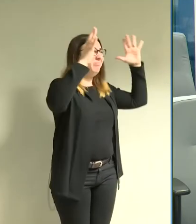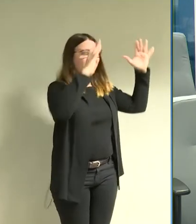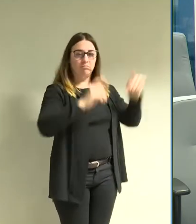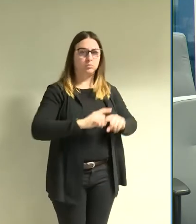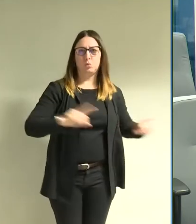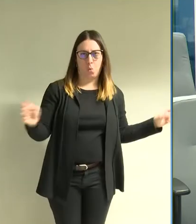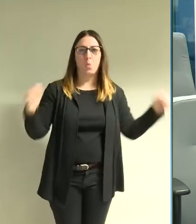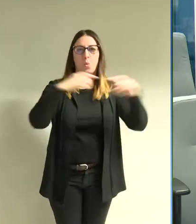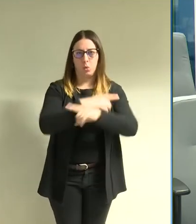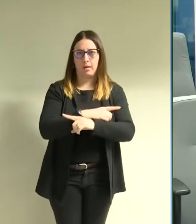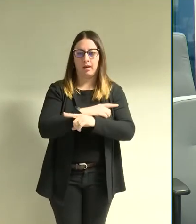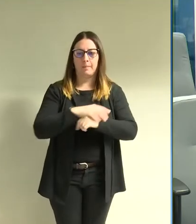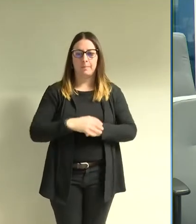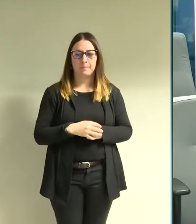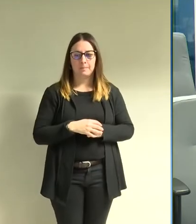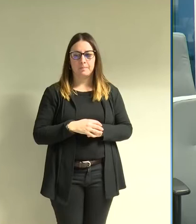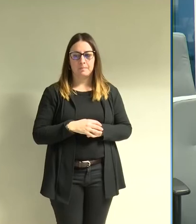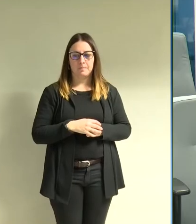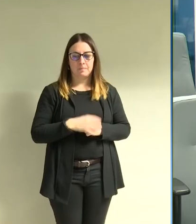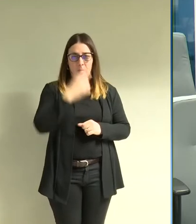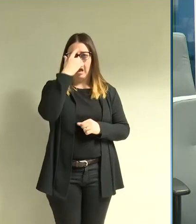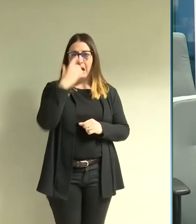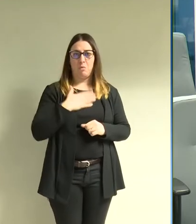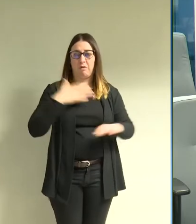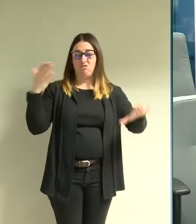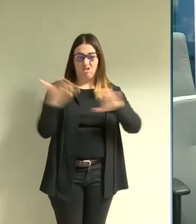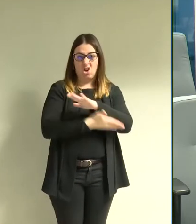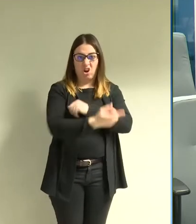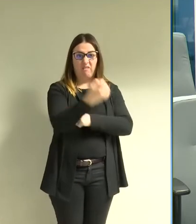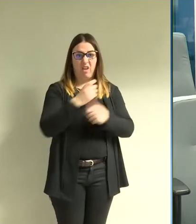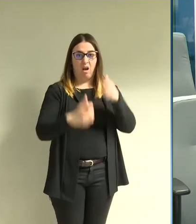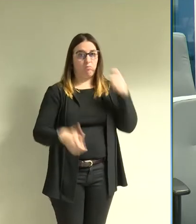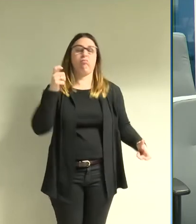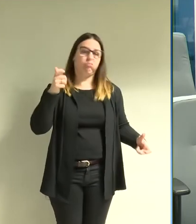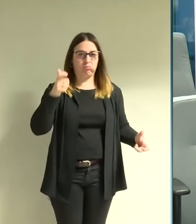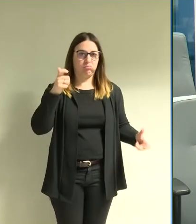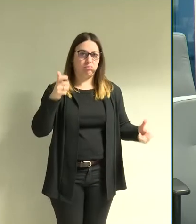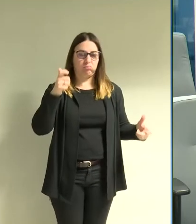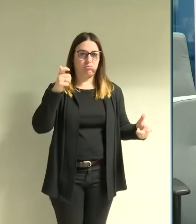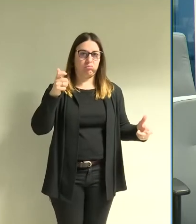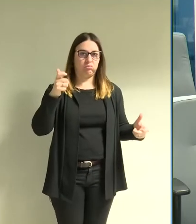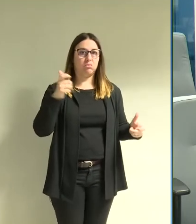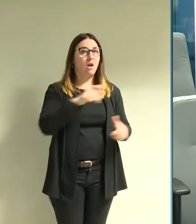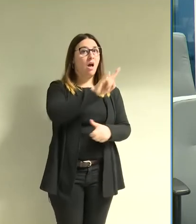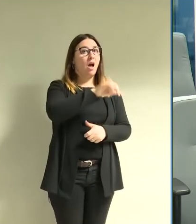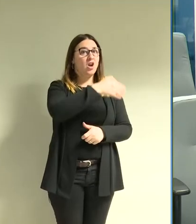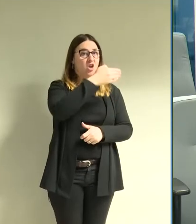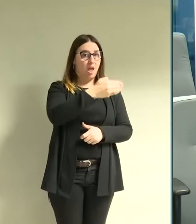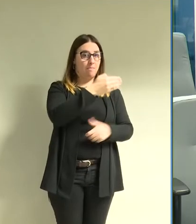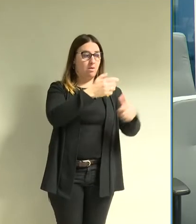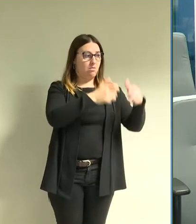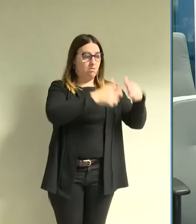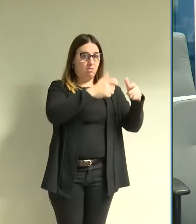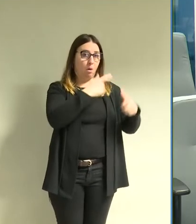habite et l'échec à mon avis tient à ce déséquilibre dans la part de logements sociaux qui ruinent des